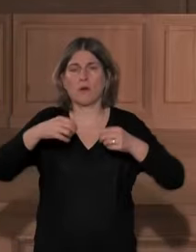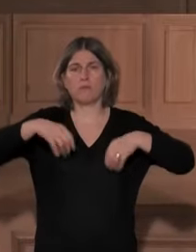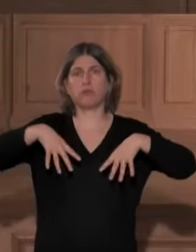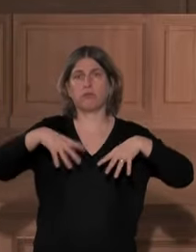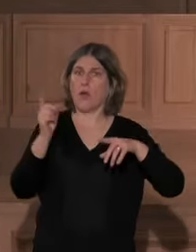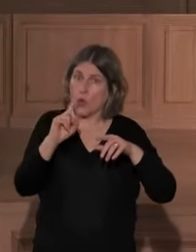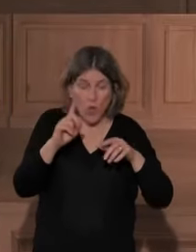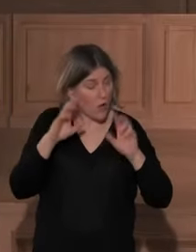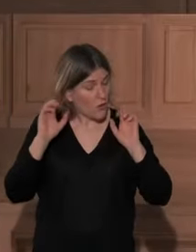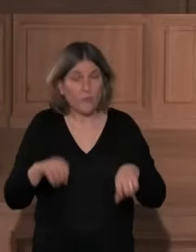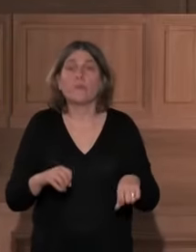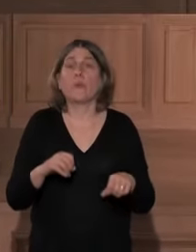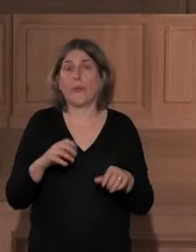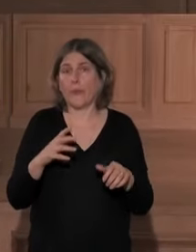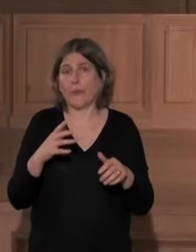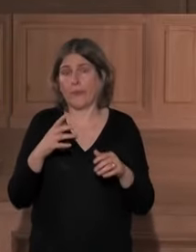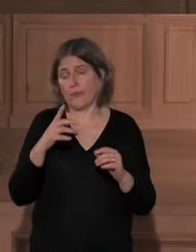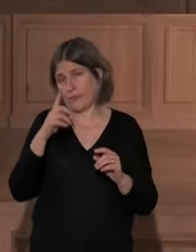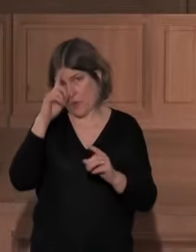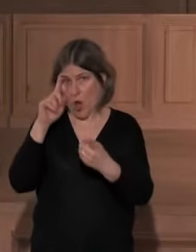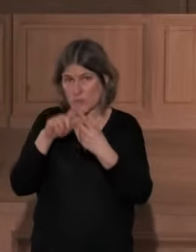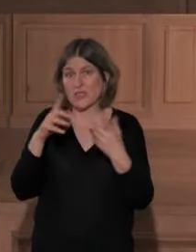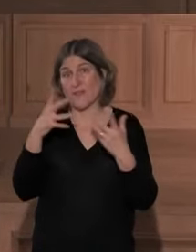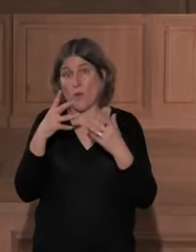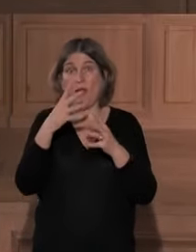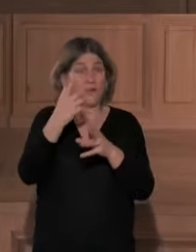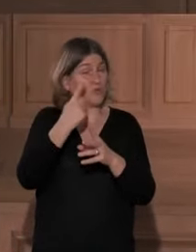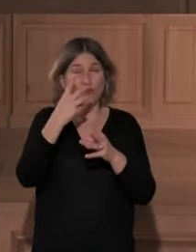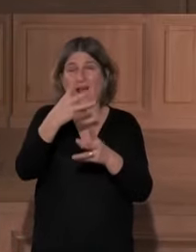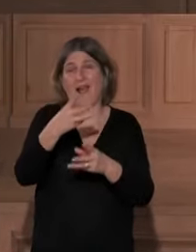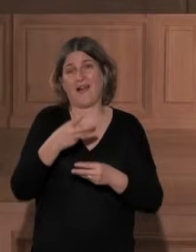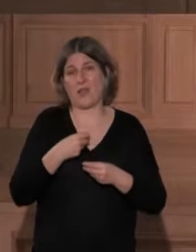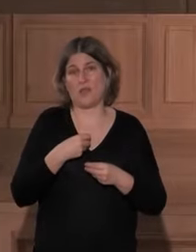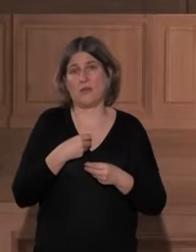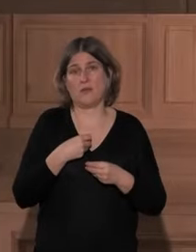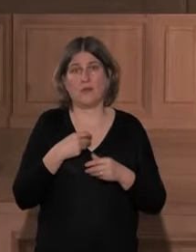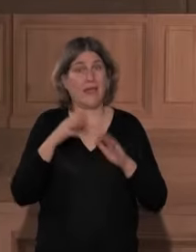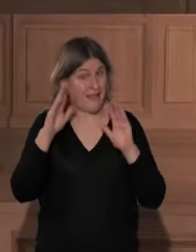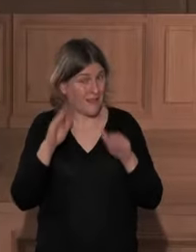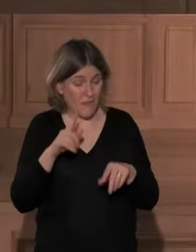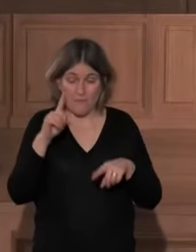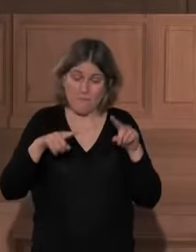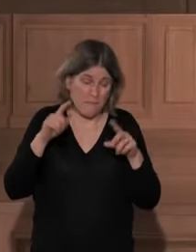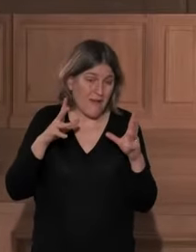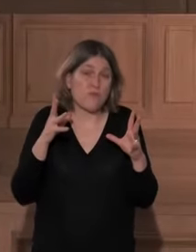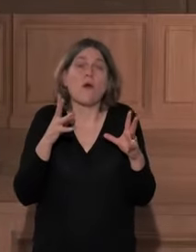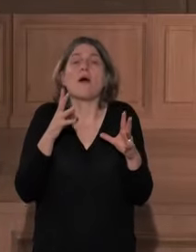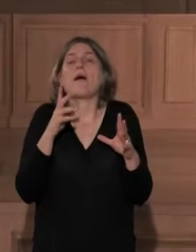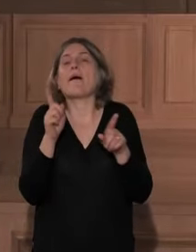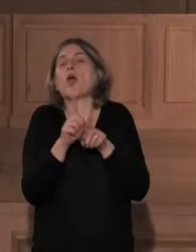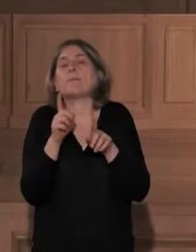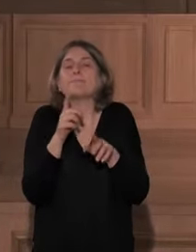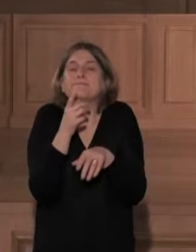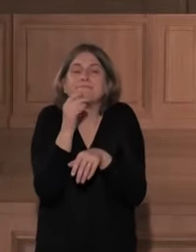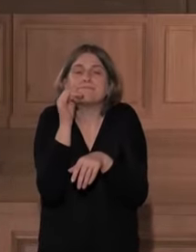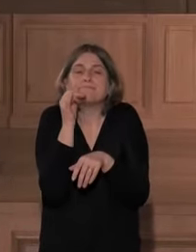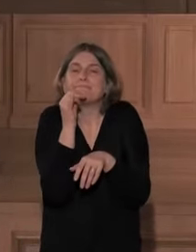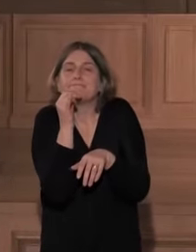venir s'inscrire au silence des justes. Le but aussi, c'est qu'on reçoive aussi ses parents et qu'on puisse démarrer même, des fois, un petit bout de prise en